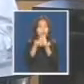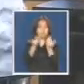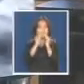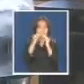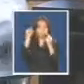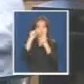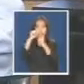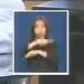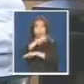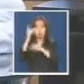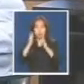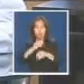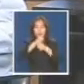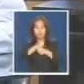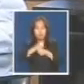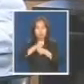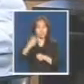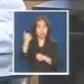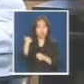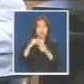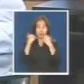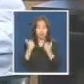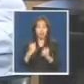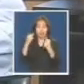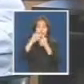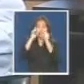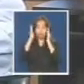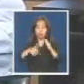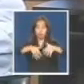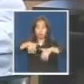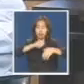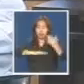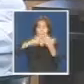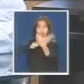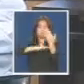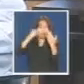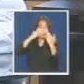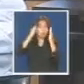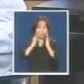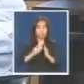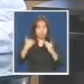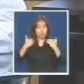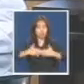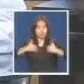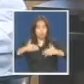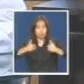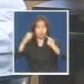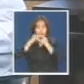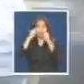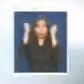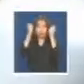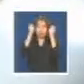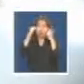เรียนครับว่าปีนี้ก็เป็นปีที่หวังว่าพี่น้องประชาชนคนนะครับได้มีโอกาสที่จะมีความสุขกับเทศกาลสงกร